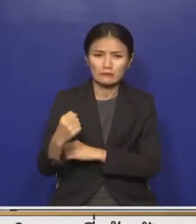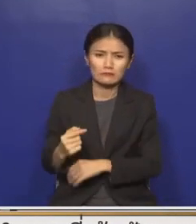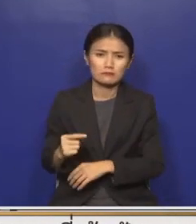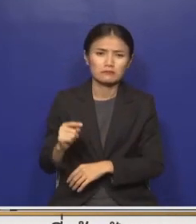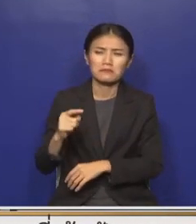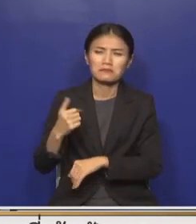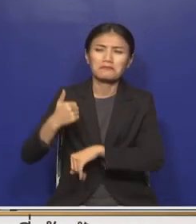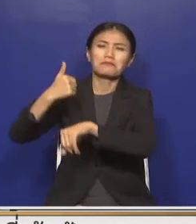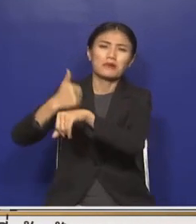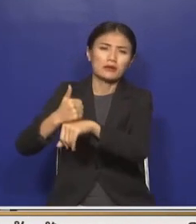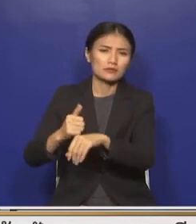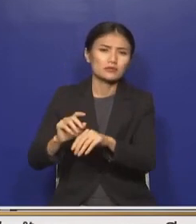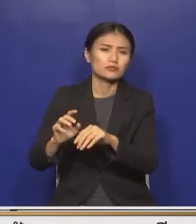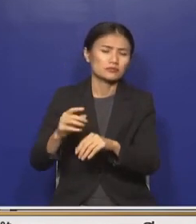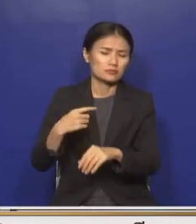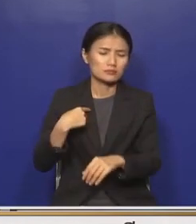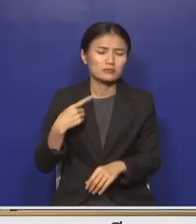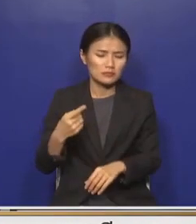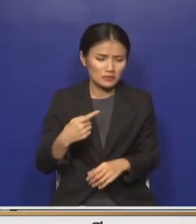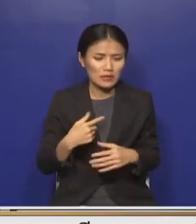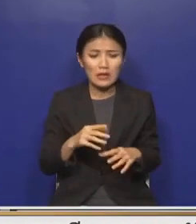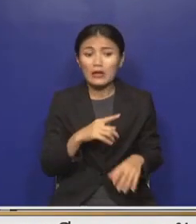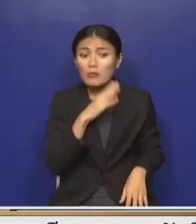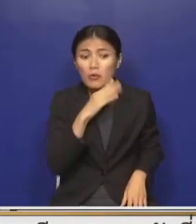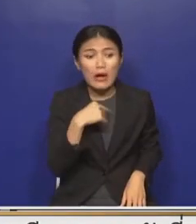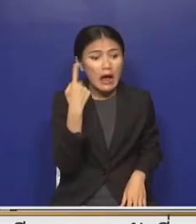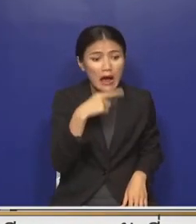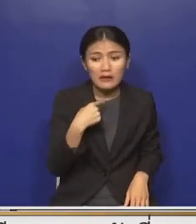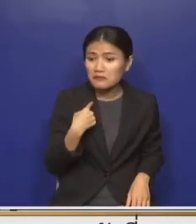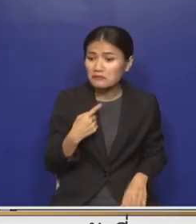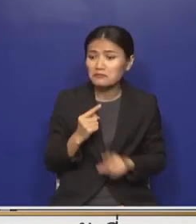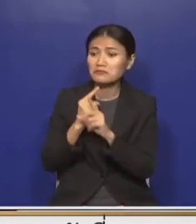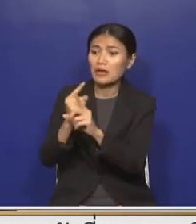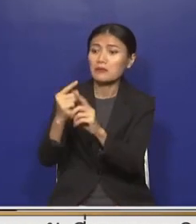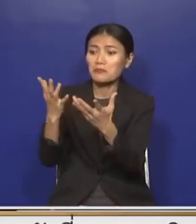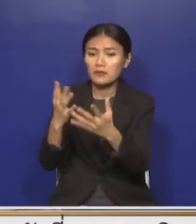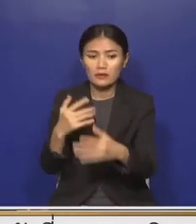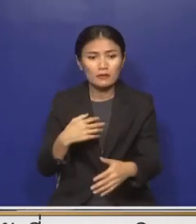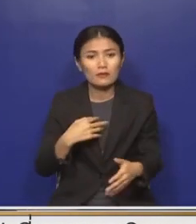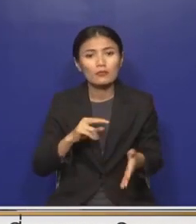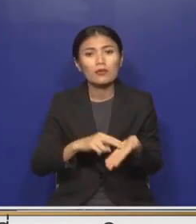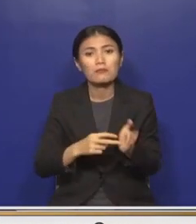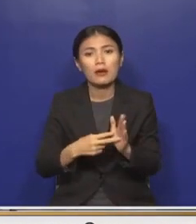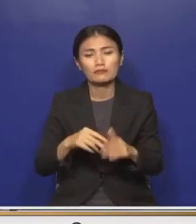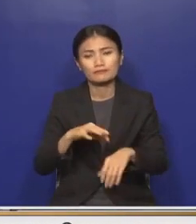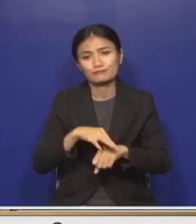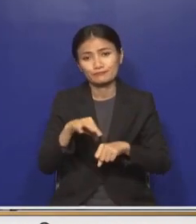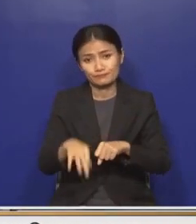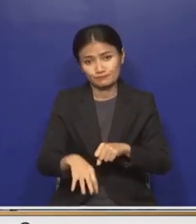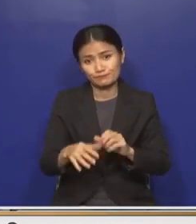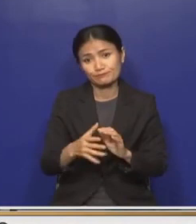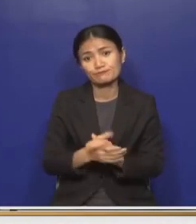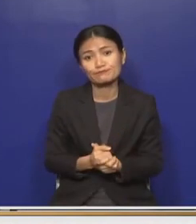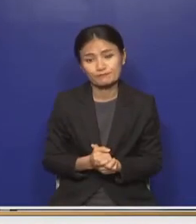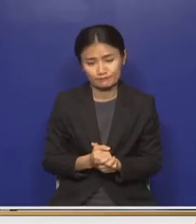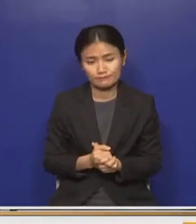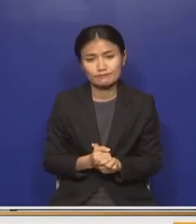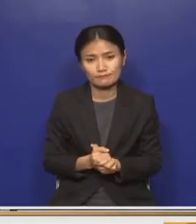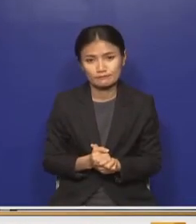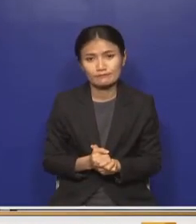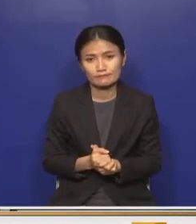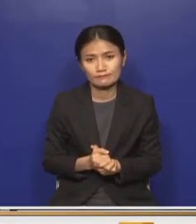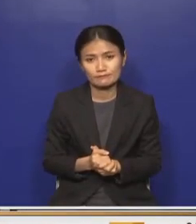ปกครองผมวาอยู่ไม่ได้บริหารอยู่ไม่ได้ นั่นคอทางป sovereignty ข้อจร ไมใชข้อเท Gongดังนั้น